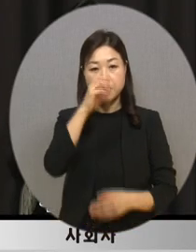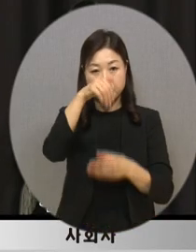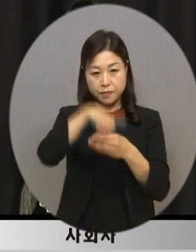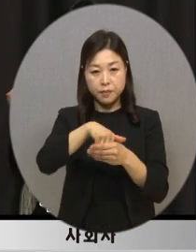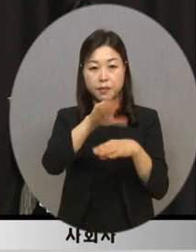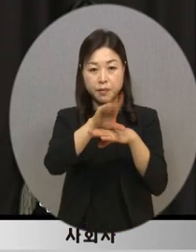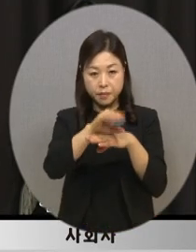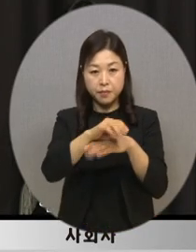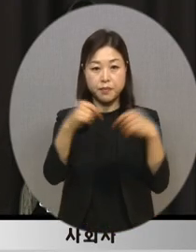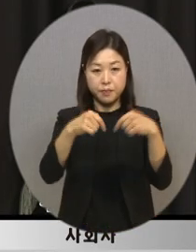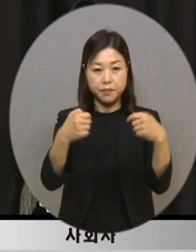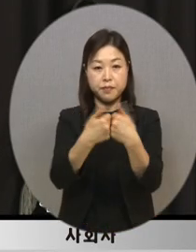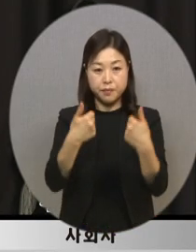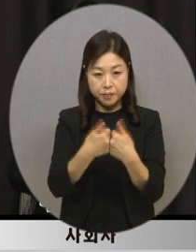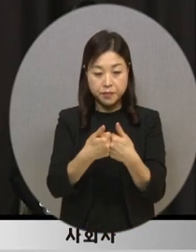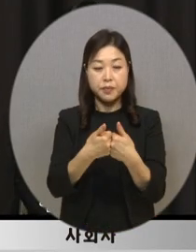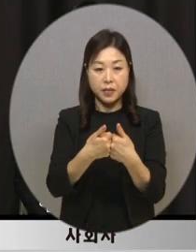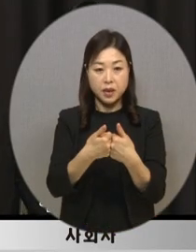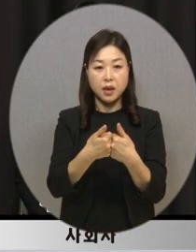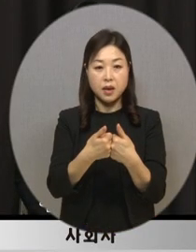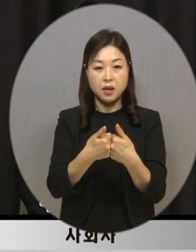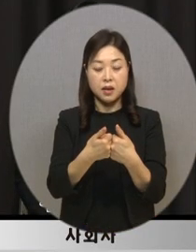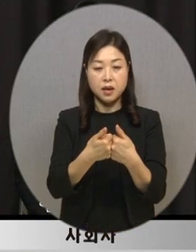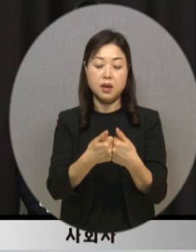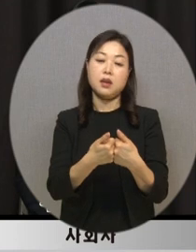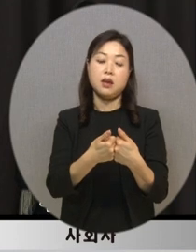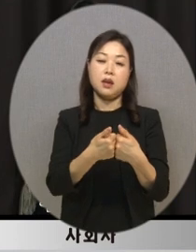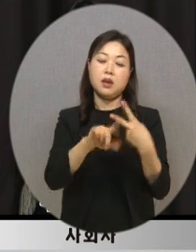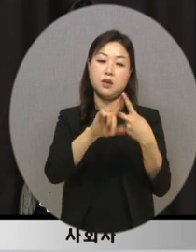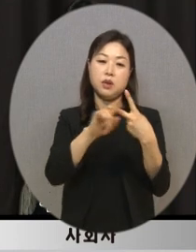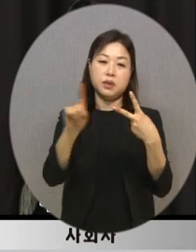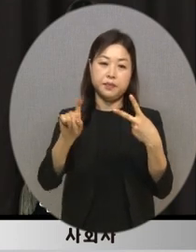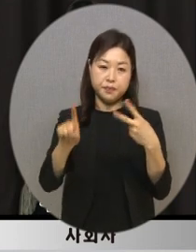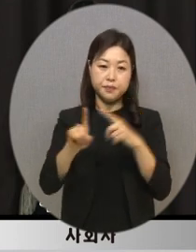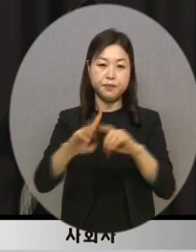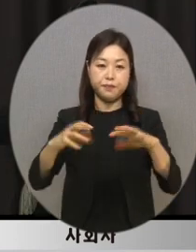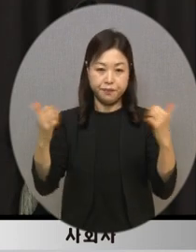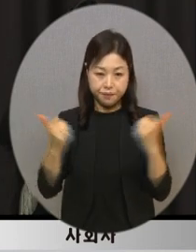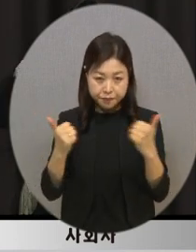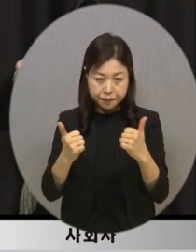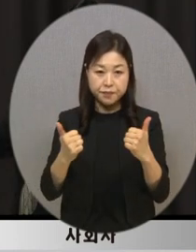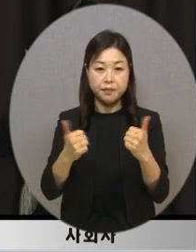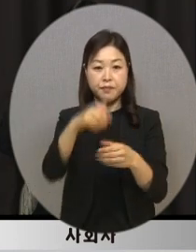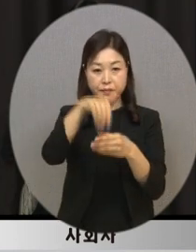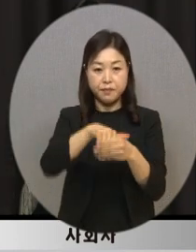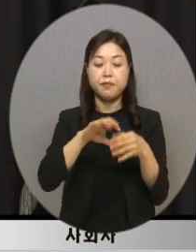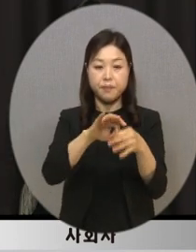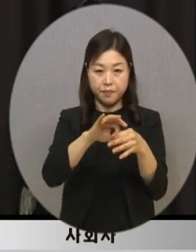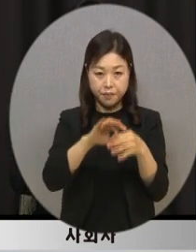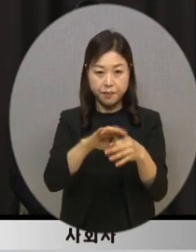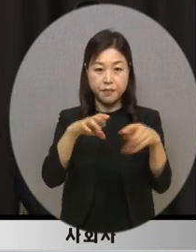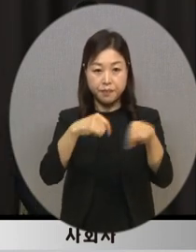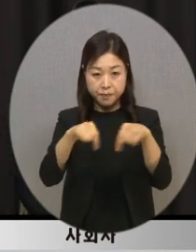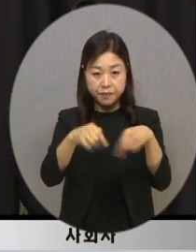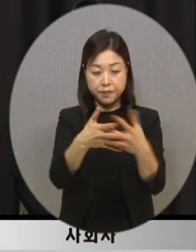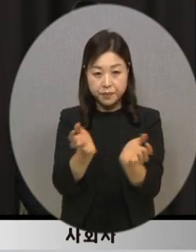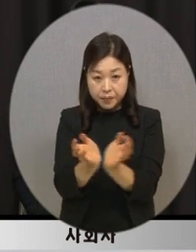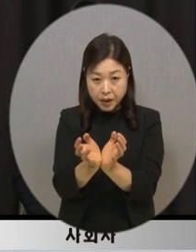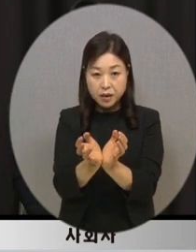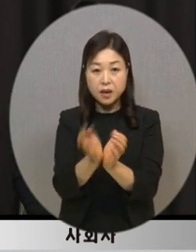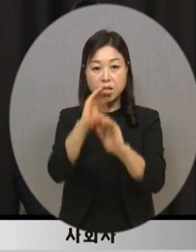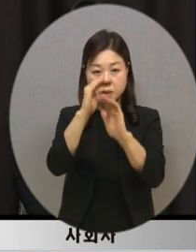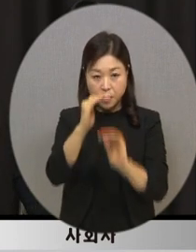중앙선거방송토론위원회는 지난 11일 제22대 국회의원 선거와 관련해 각 정당의 정책을 비교해볼 수 있는